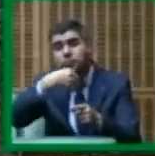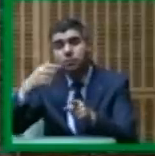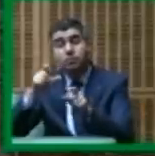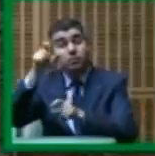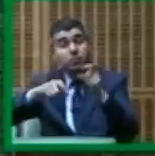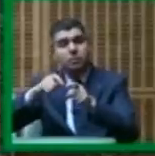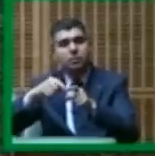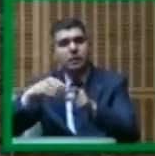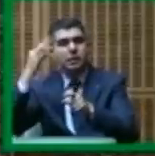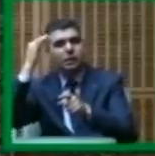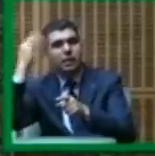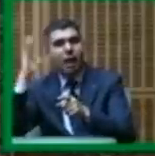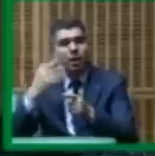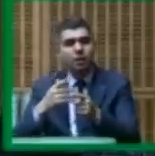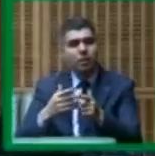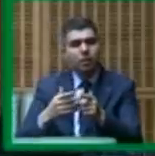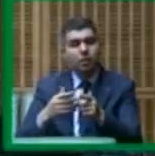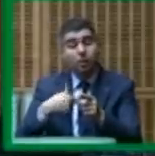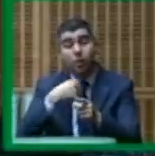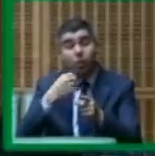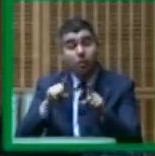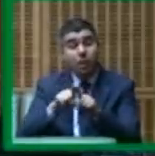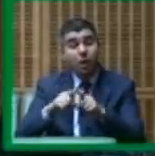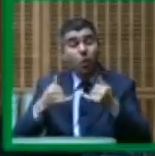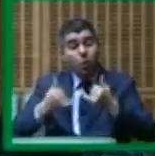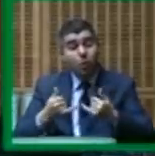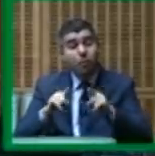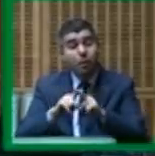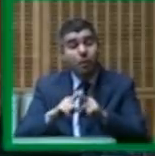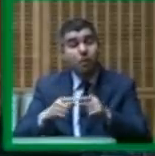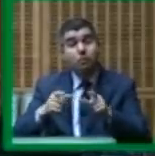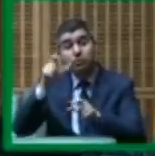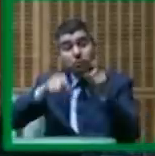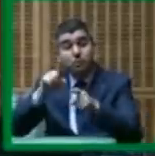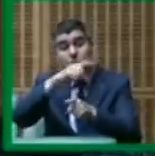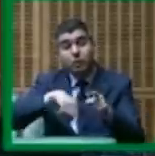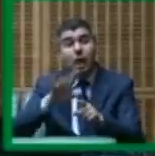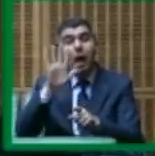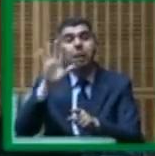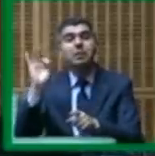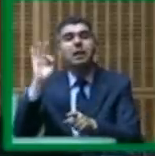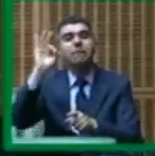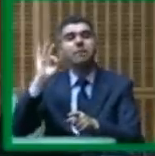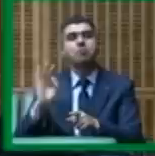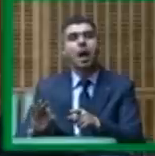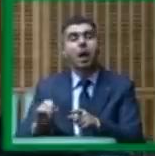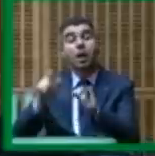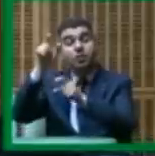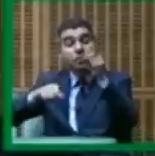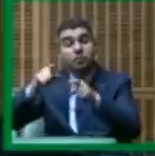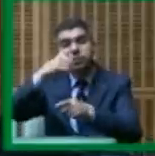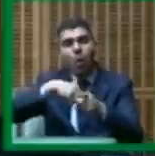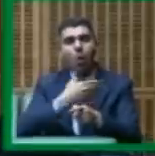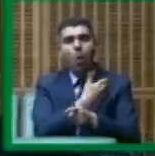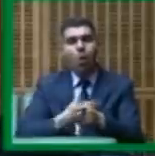فيها. اليوم الحكومة كتمتع بالثقة ديال أكثر من 50% ديال المواطنين، وواحد 30-40%